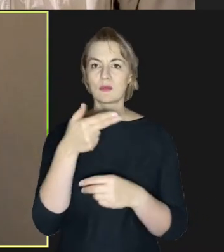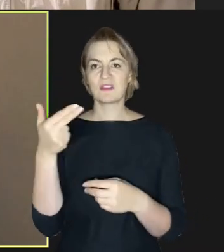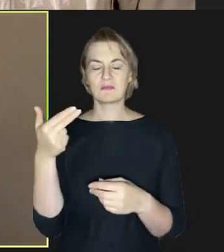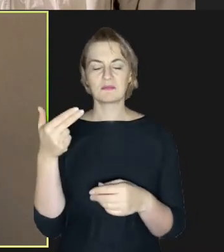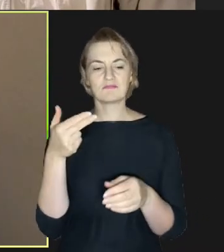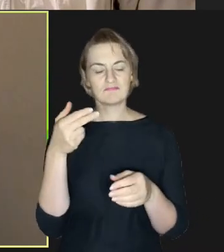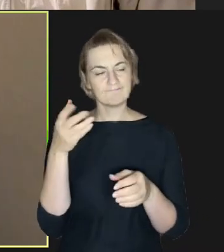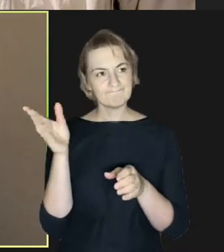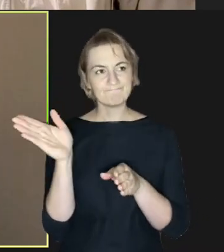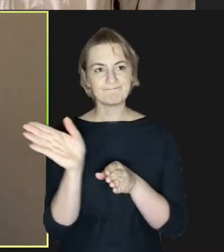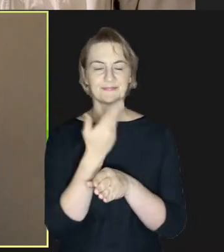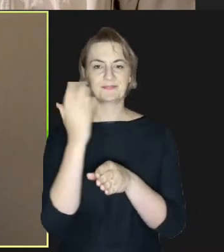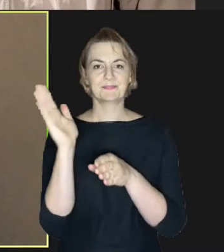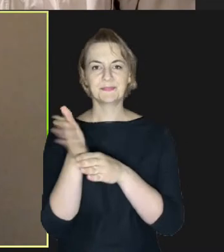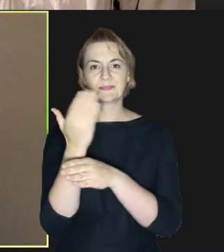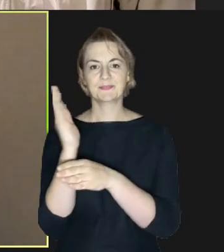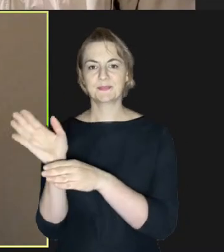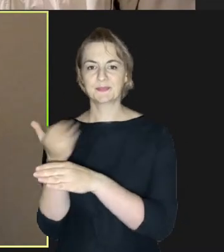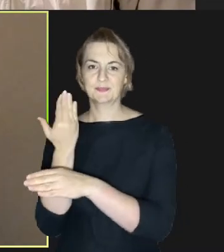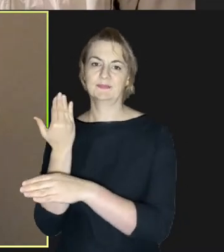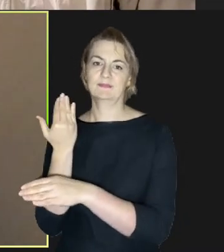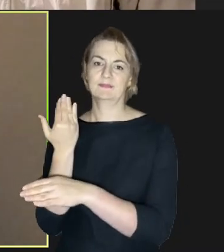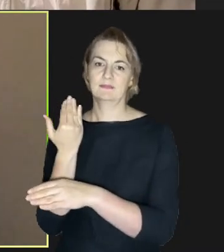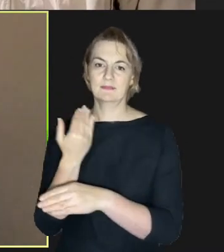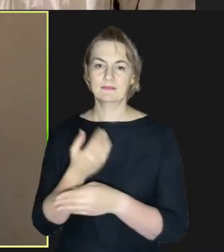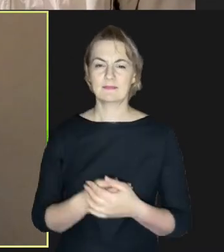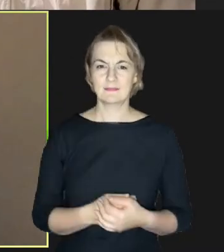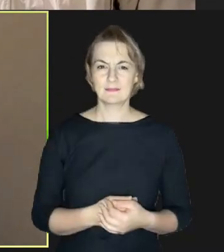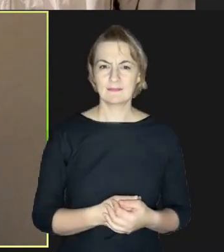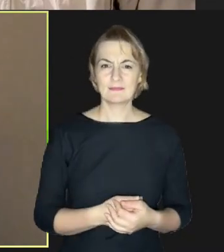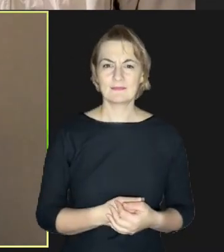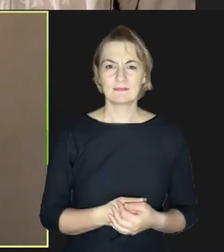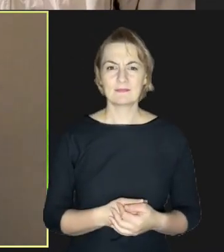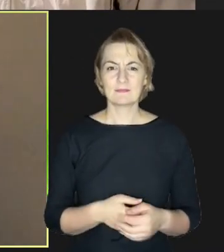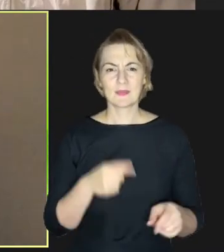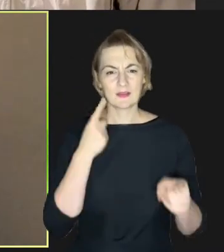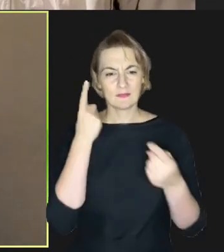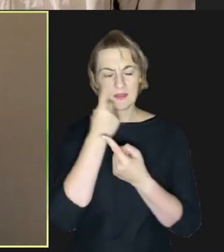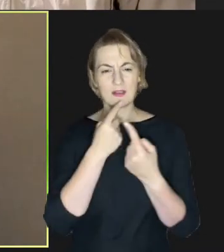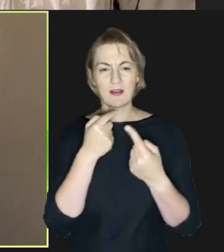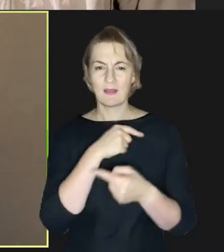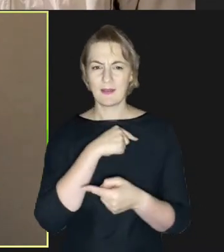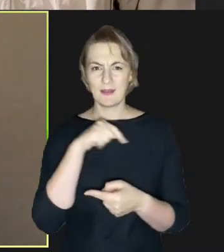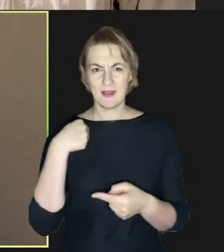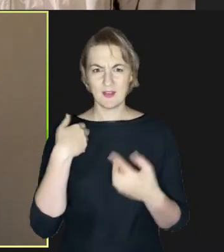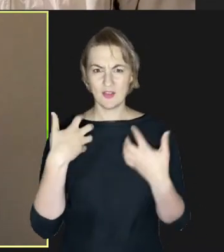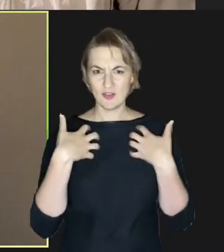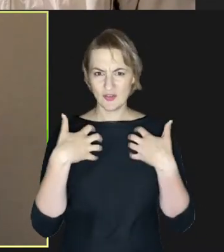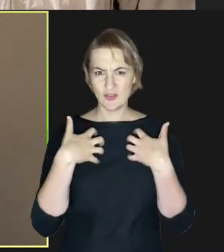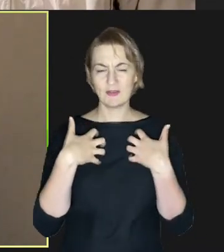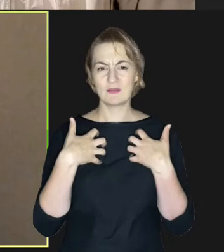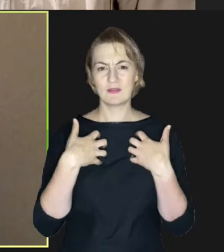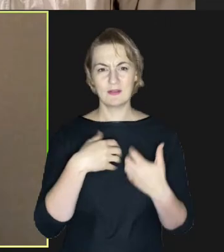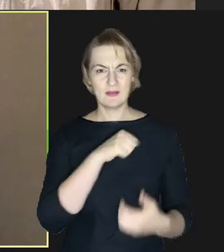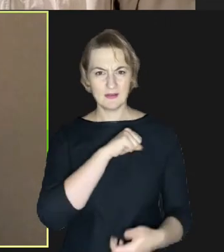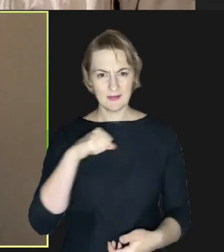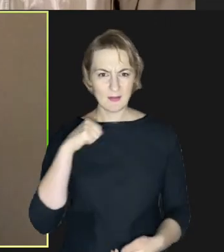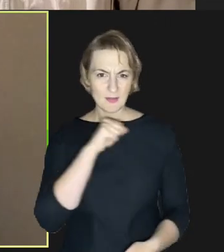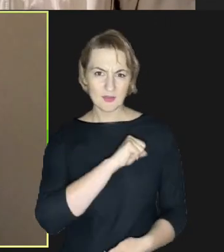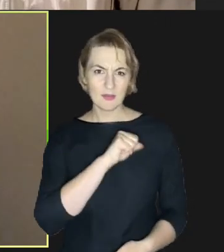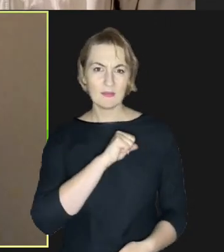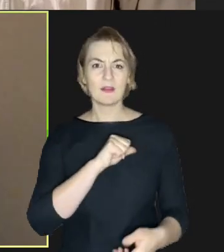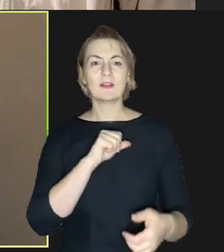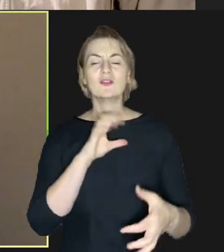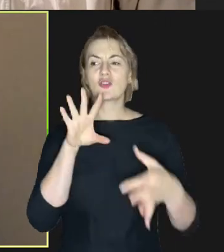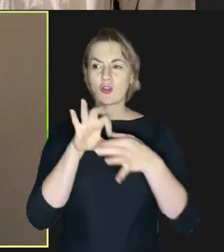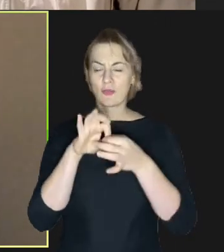które zaległy się w naszym sposobie postrzegania naszej biografii, tak? Samych siebie, naszych relacji z